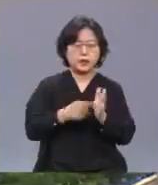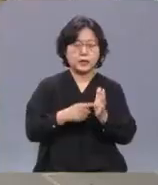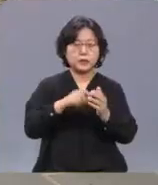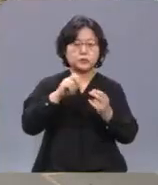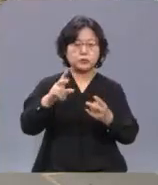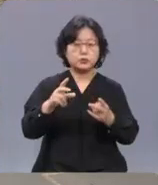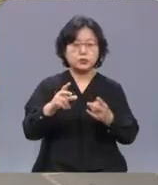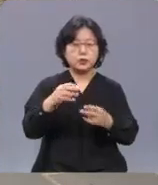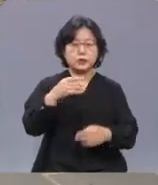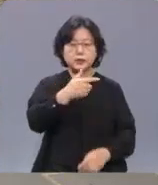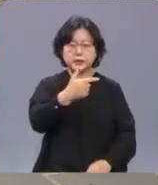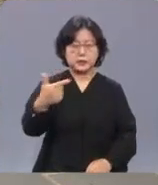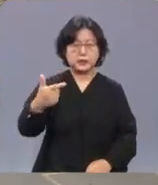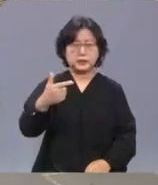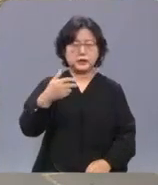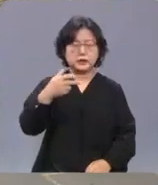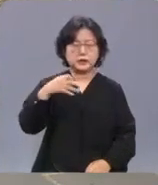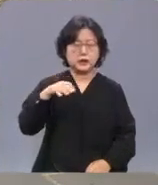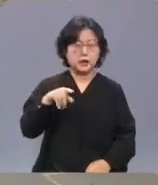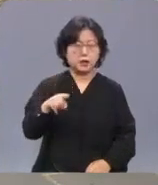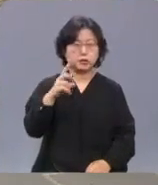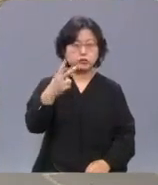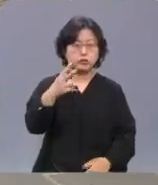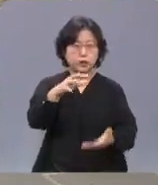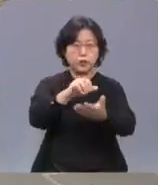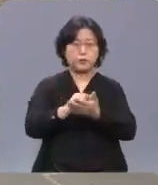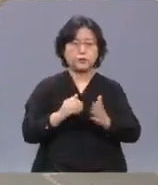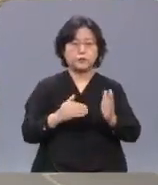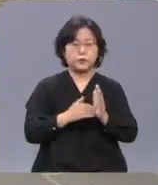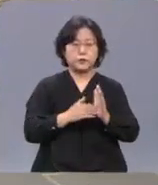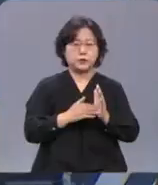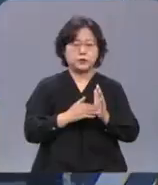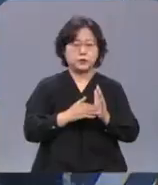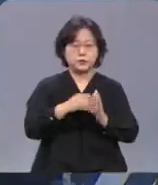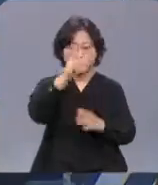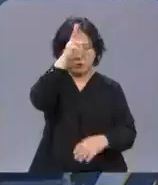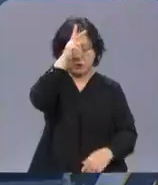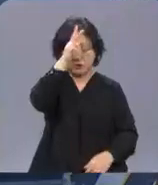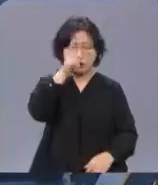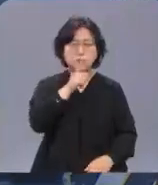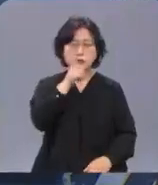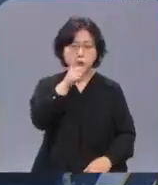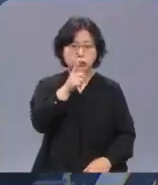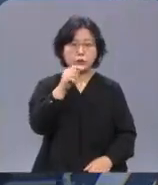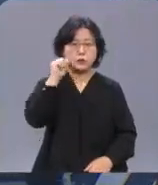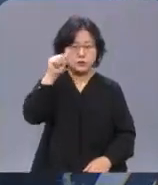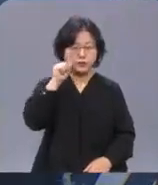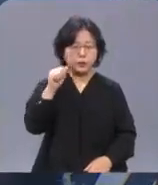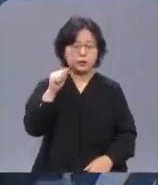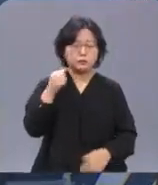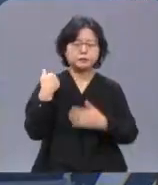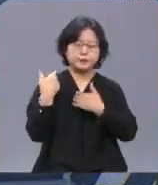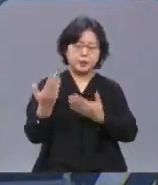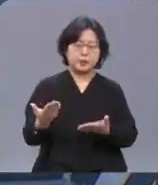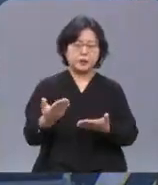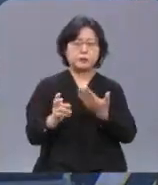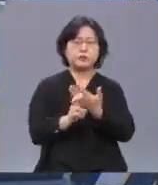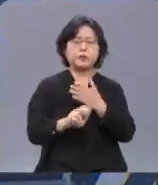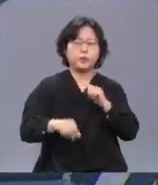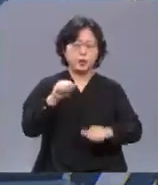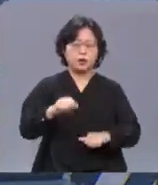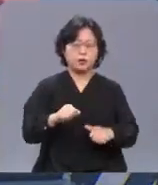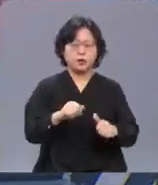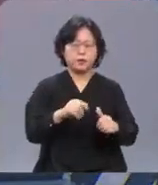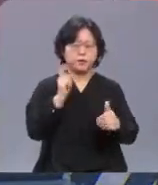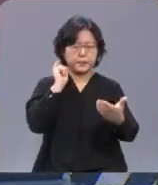수송을 위해 대형 트레일러 두 대를 투입했습니다. 한편 경찰은 신고된 집회는 보장하겠지만 불법 행위가